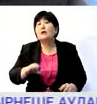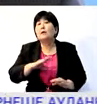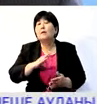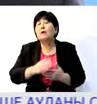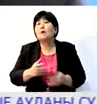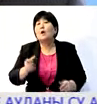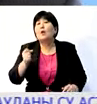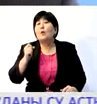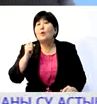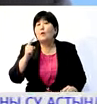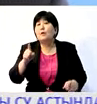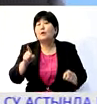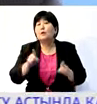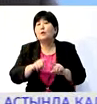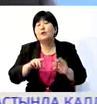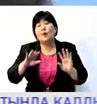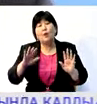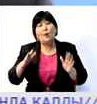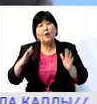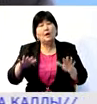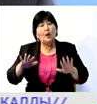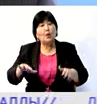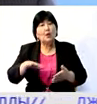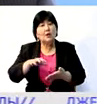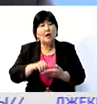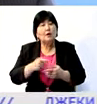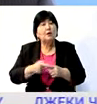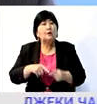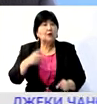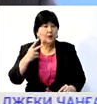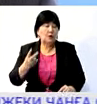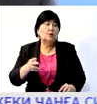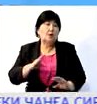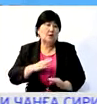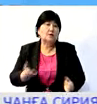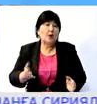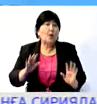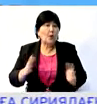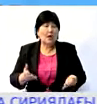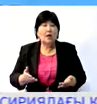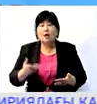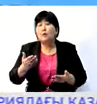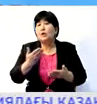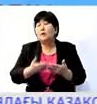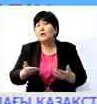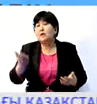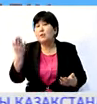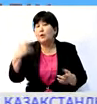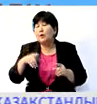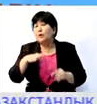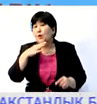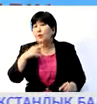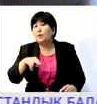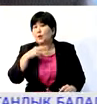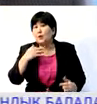11 осындай жазатайым оқиғалар орын алып, соның екеуі қайтыс болған оқиға. Бұндай мәселелерге бұрынғыдан да енді көбірек